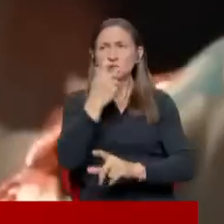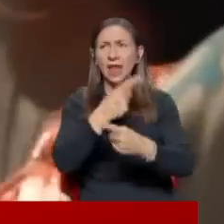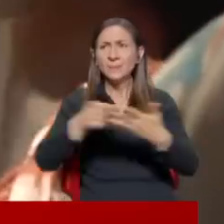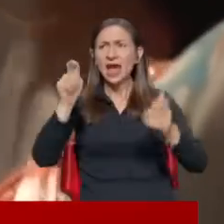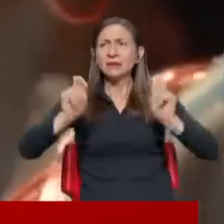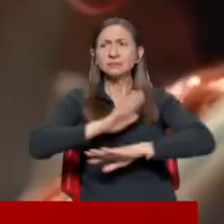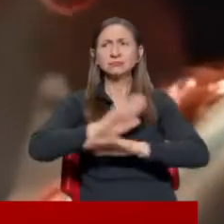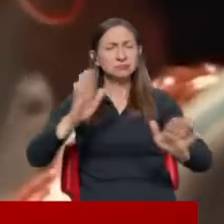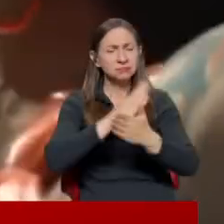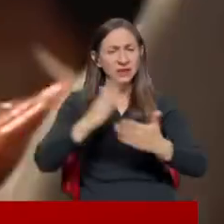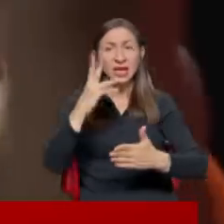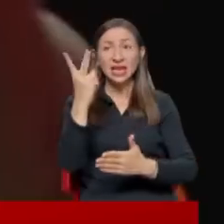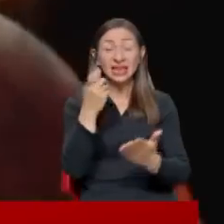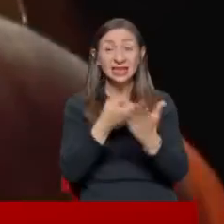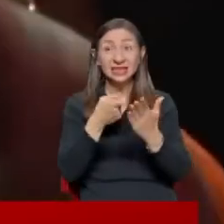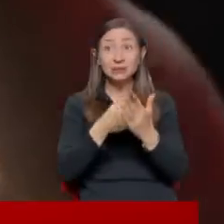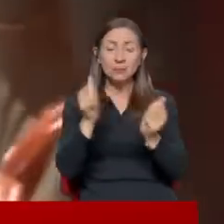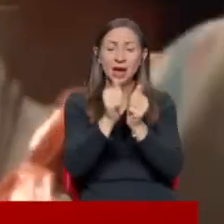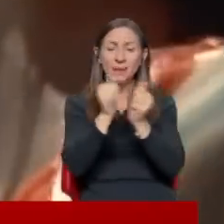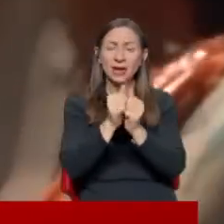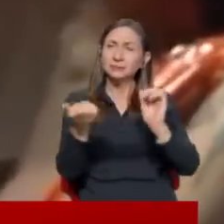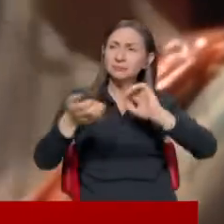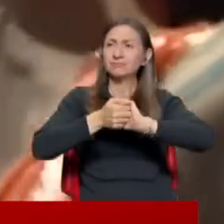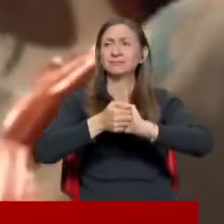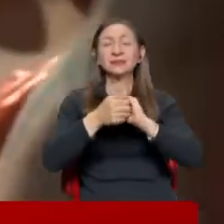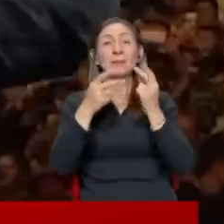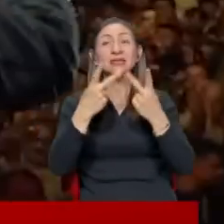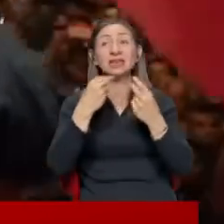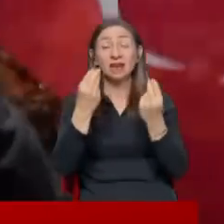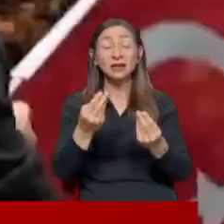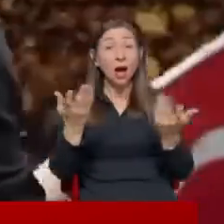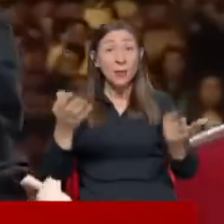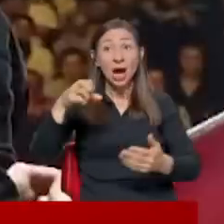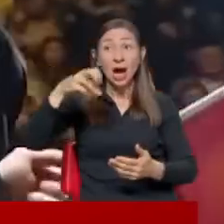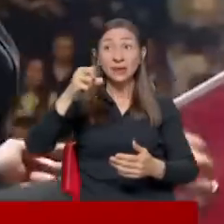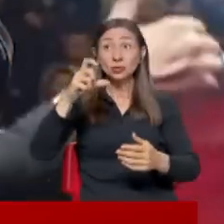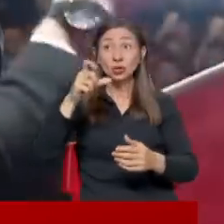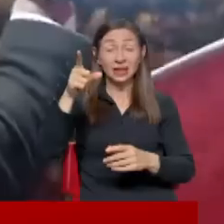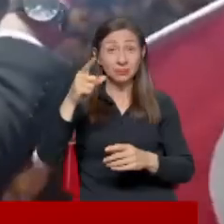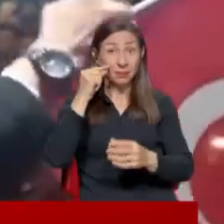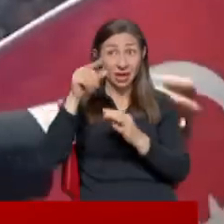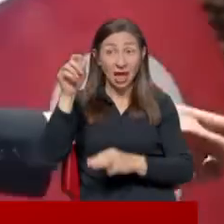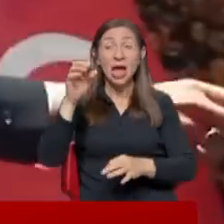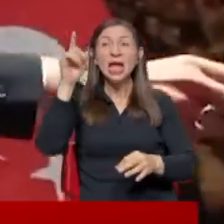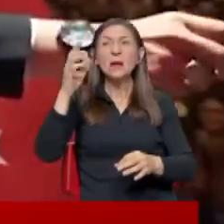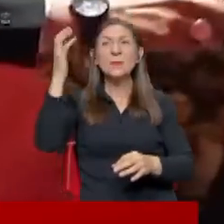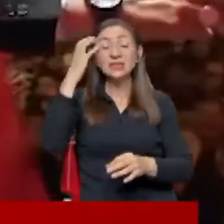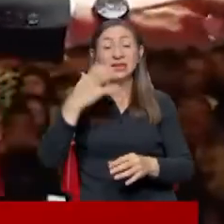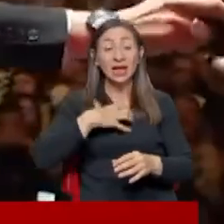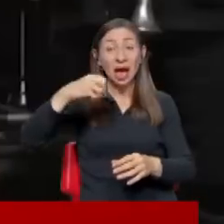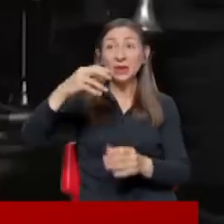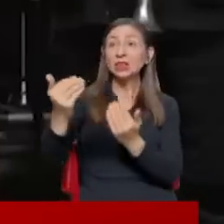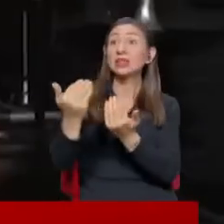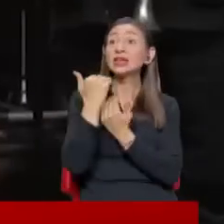iptal etmedi. Hatta iki isim sahneden birleştirici mesajlar verdi. Ancak AK Partili Cüneyt Yüksel'e başta kendi